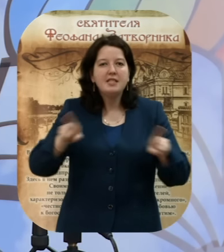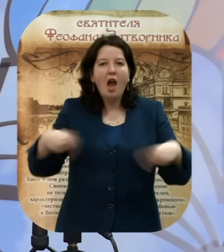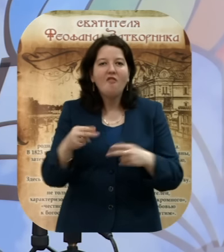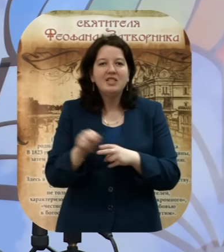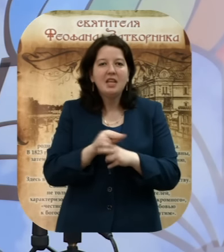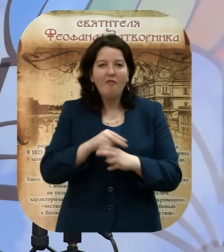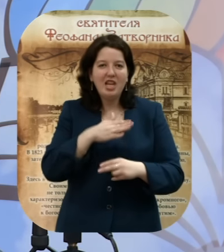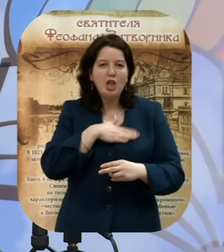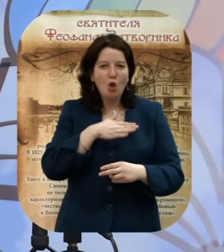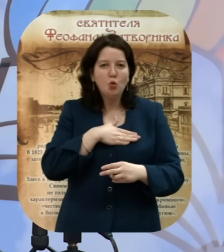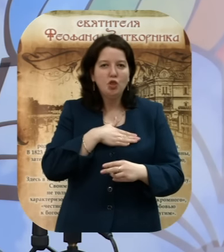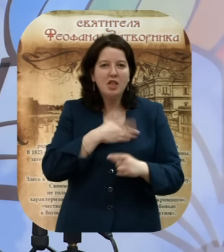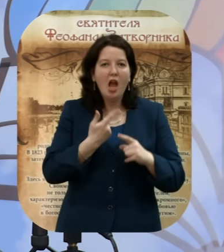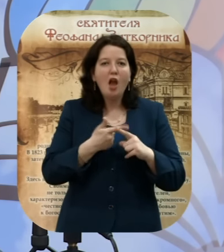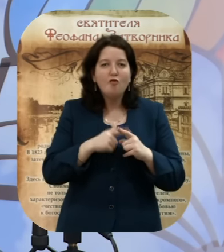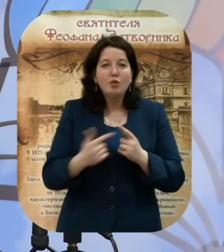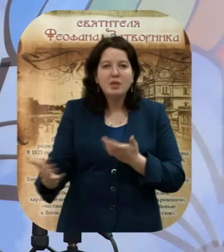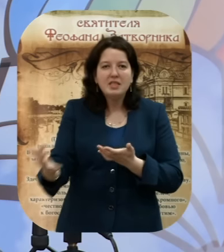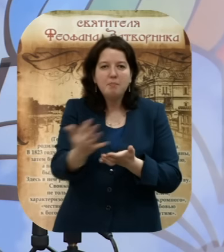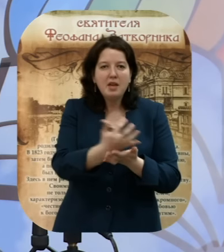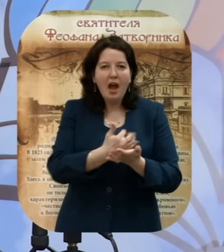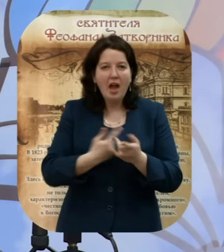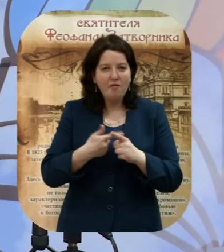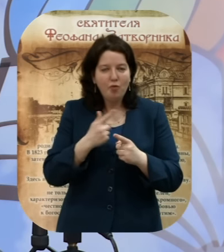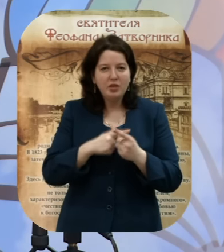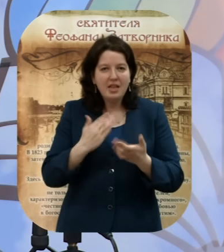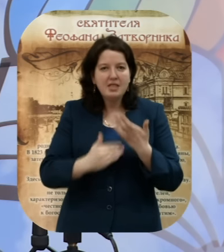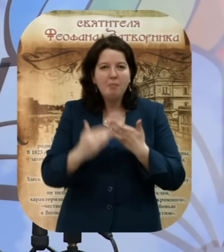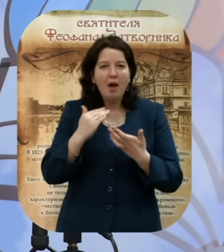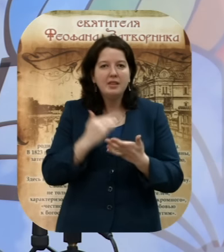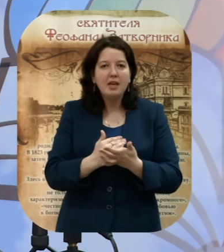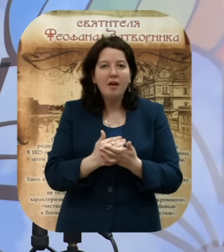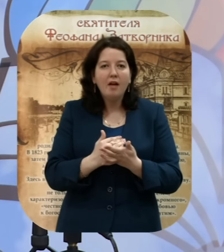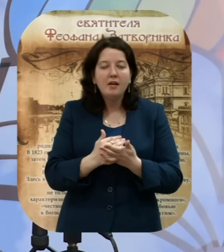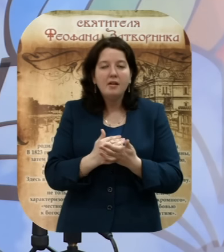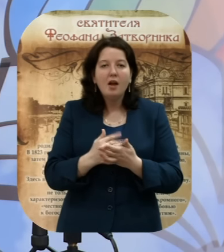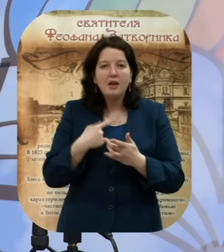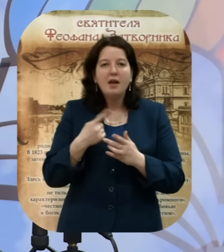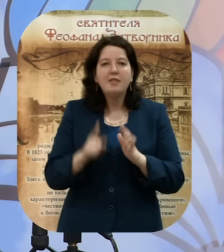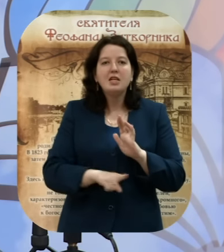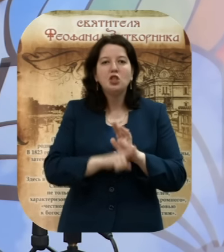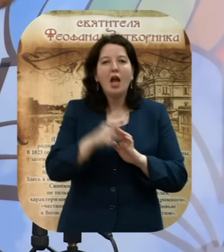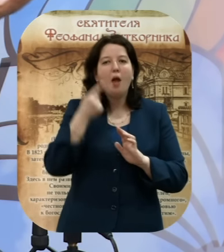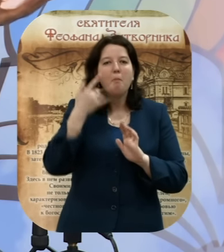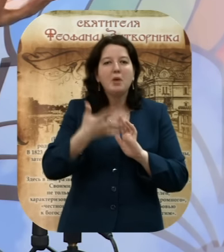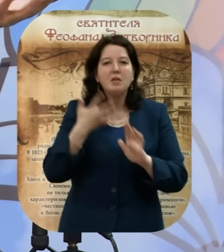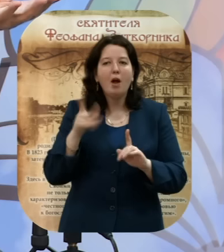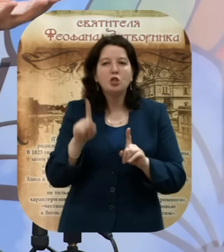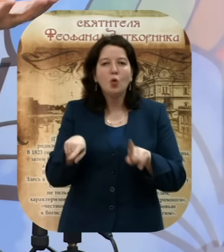мы начинаем пожинать плоды. Начинаем понимать, что такое духовная